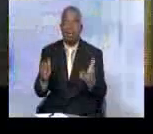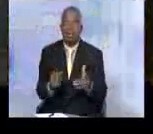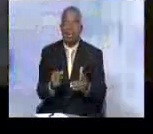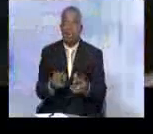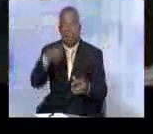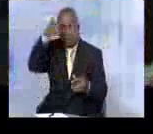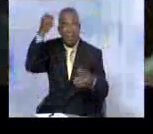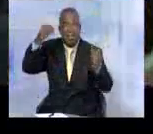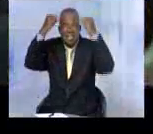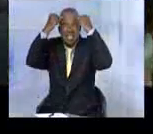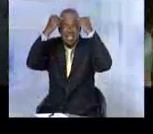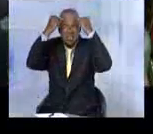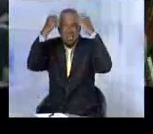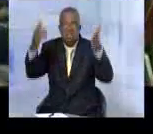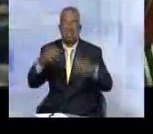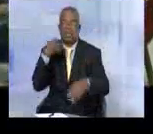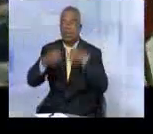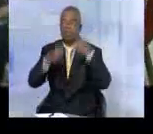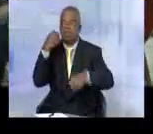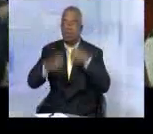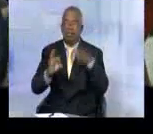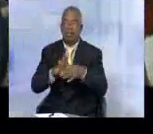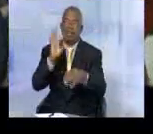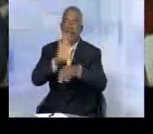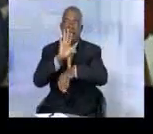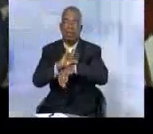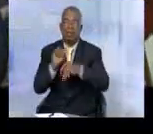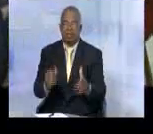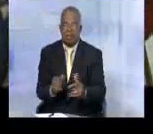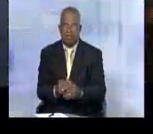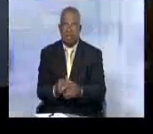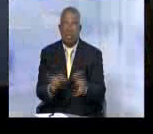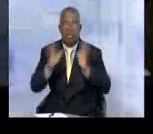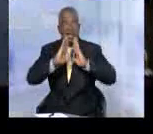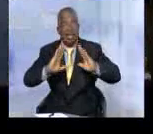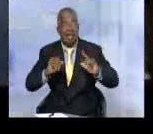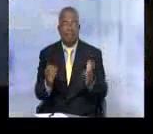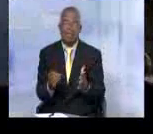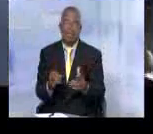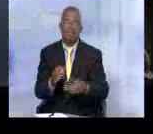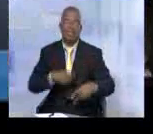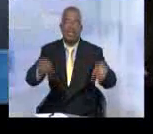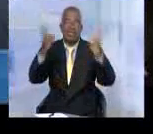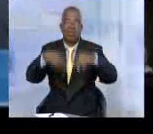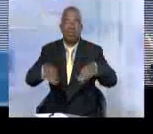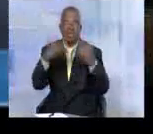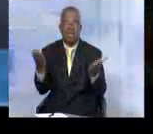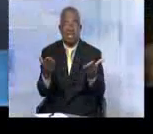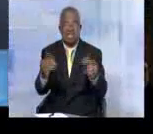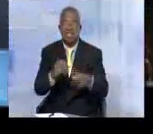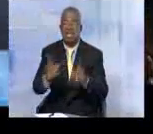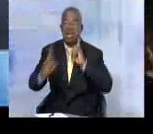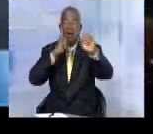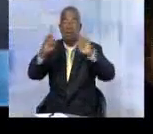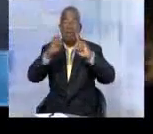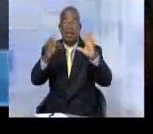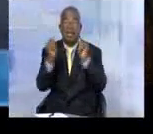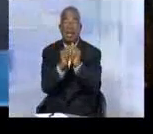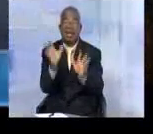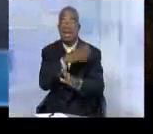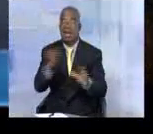Premier ministre les réalités de sa tournée auprès de jeunes gens dans le pays. J'ai eu plusieurs séances de travail avec des jeunes à Yopougon et